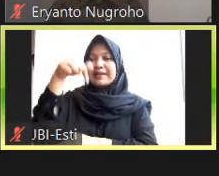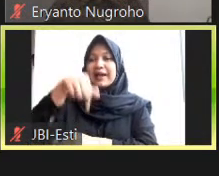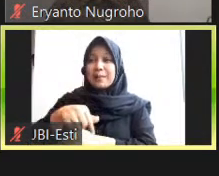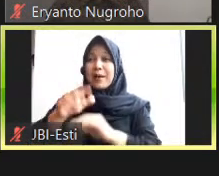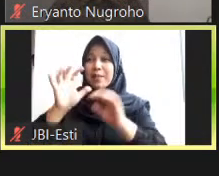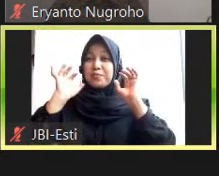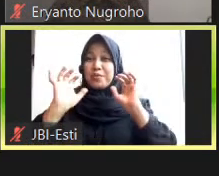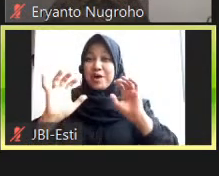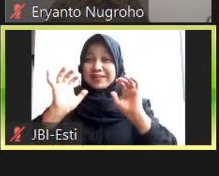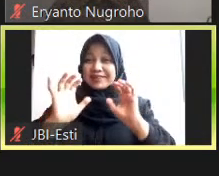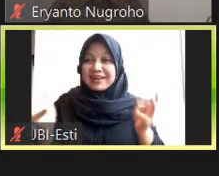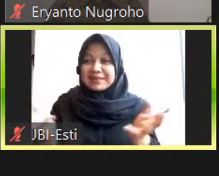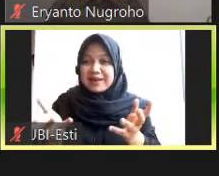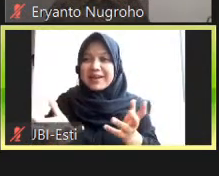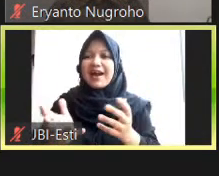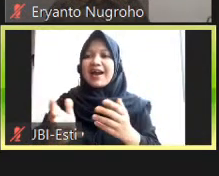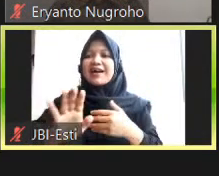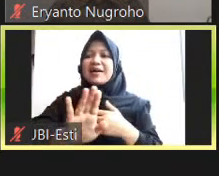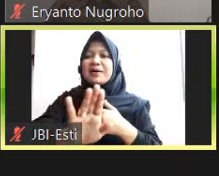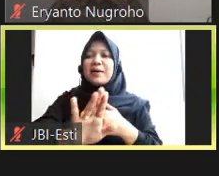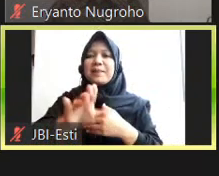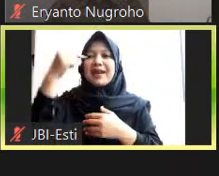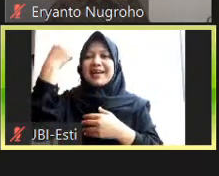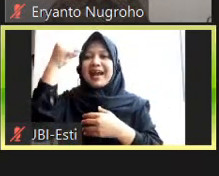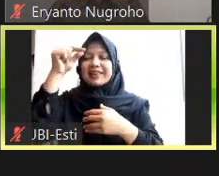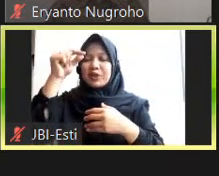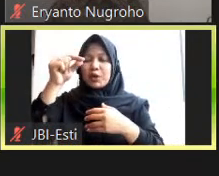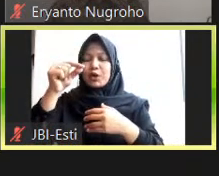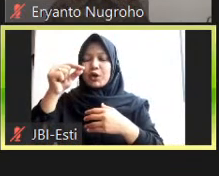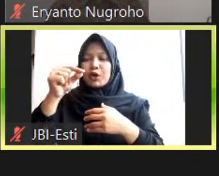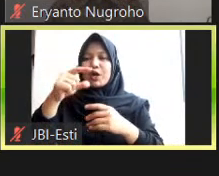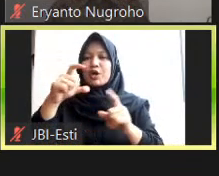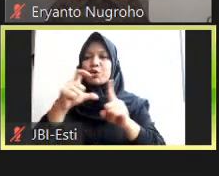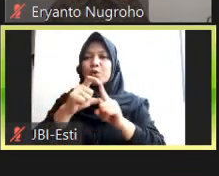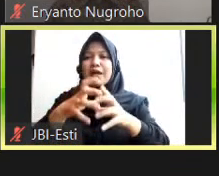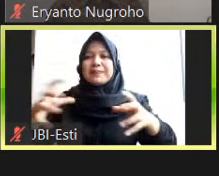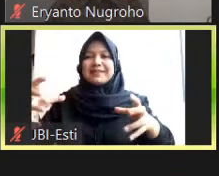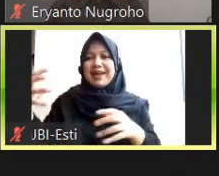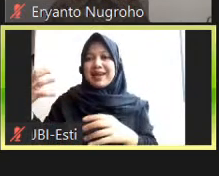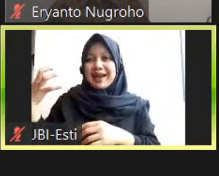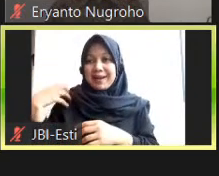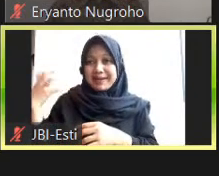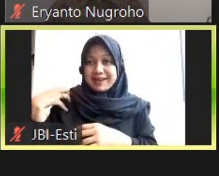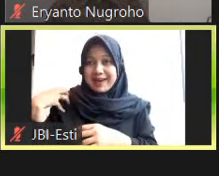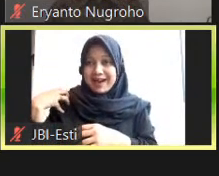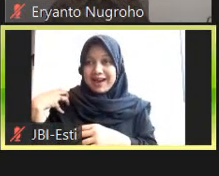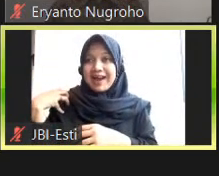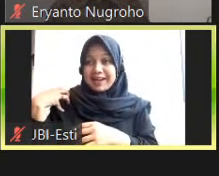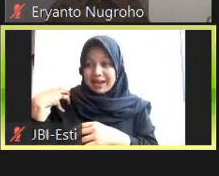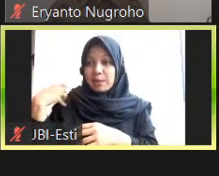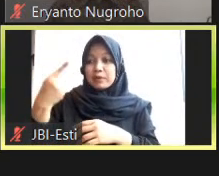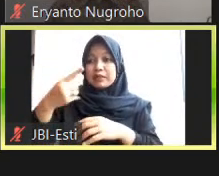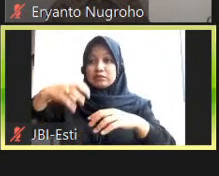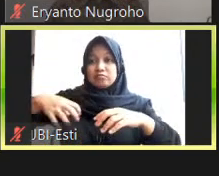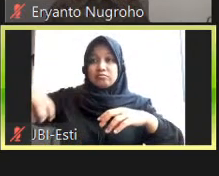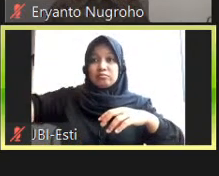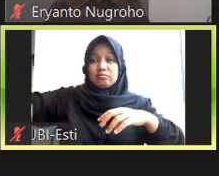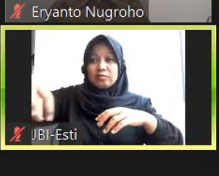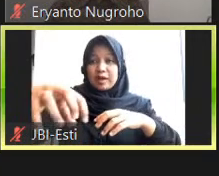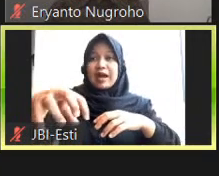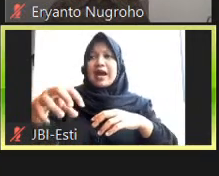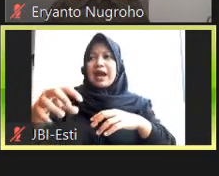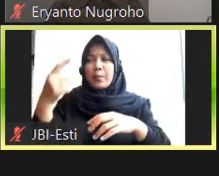udah menentukan beberapa posko-posko medis yang bisa kita dudukin gitu. Tapi ternyata di kondisi di